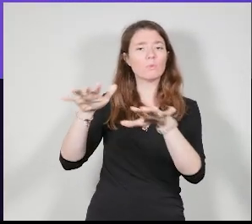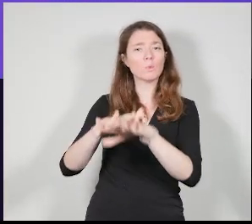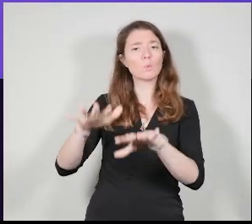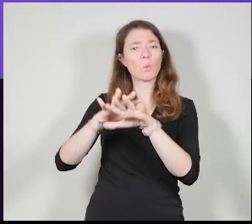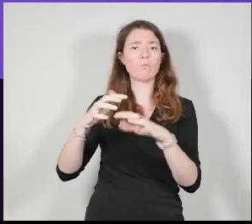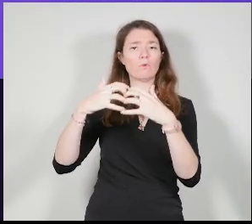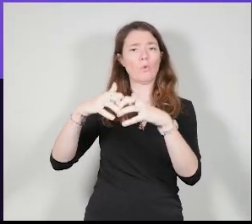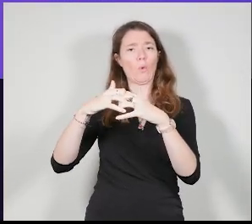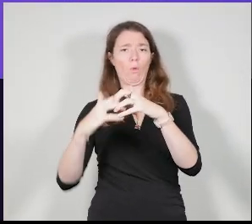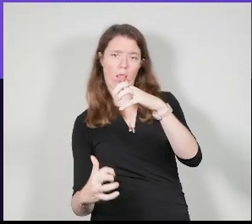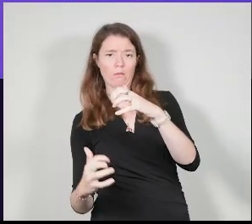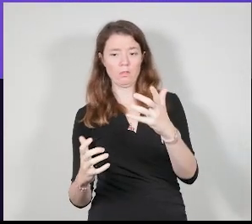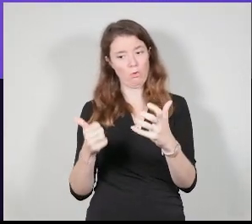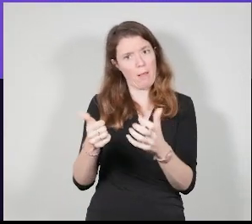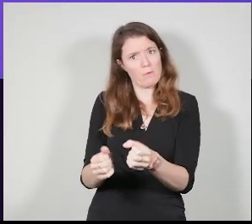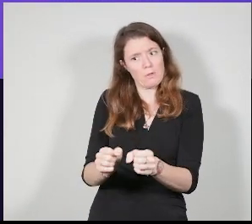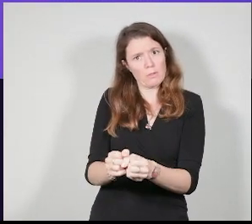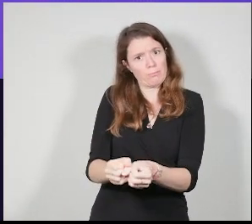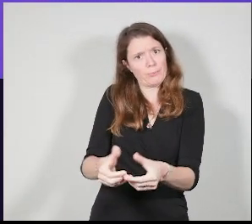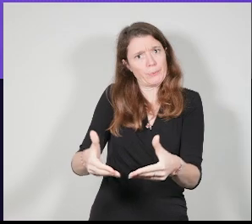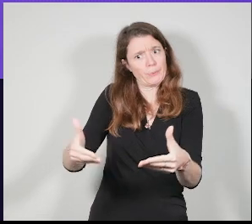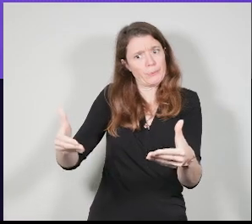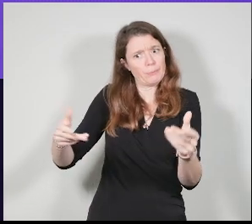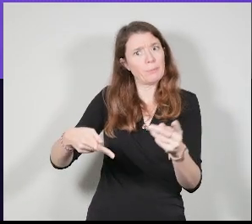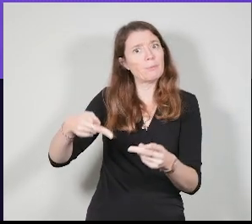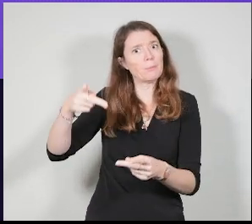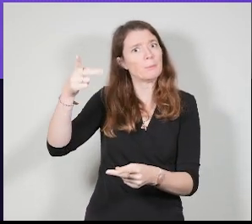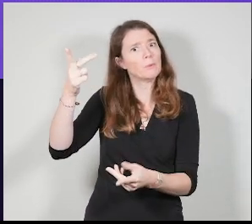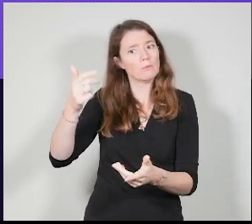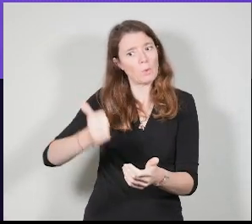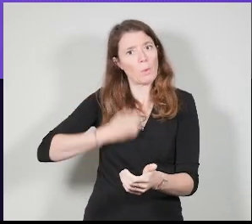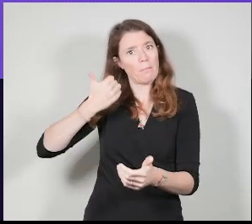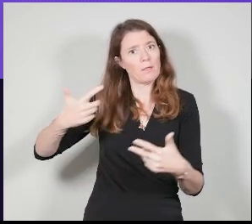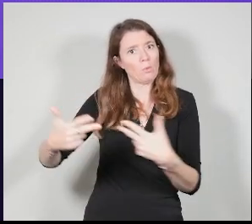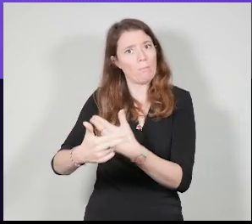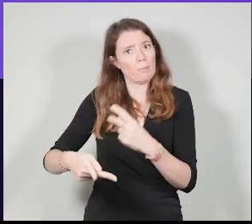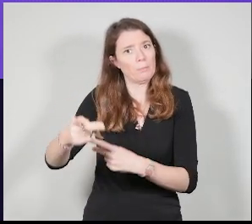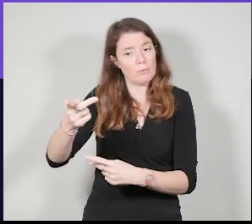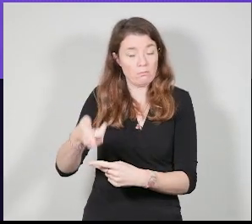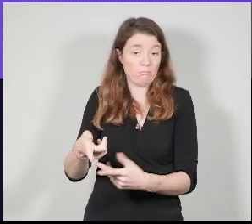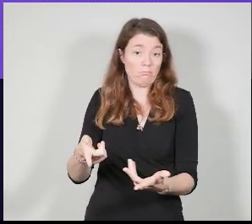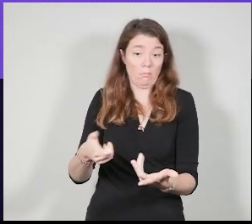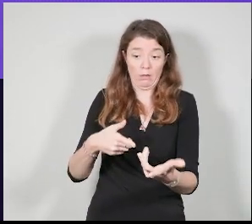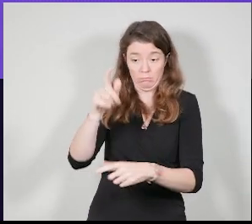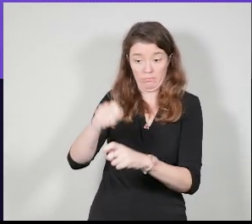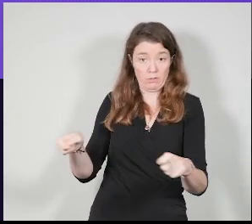représentent quand même une part croissante des personnes en perte d'autonomie, et qui n'est